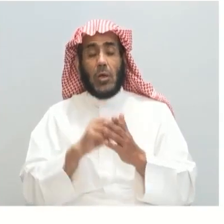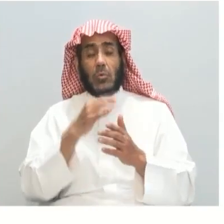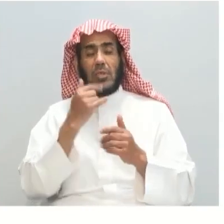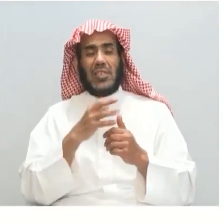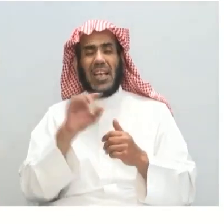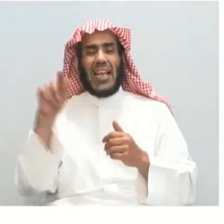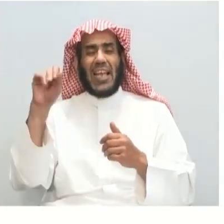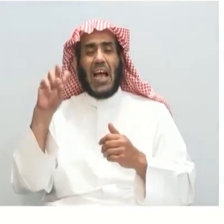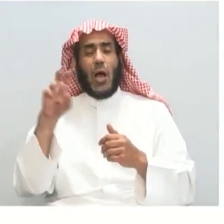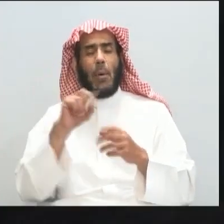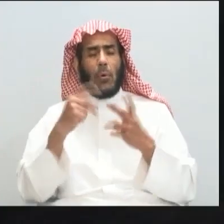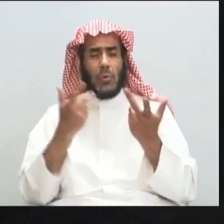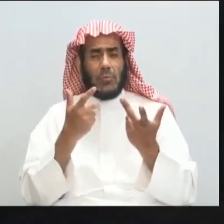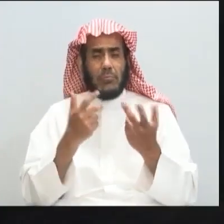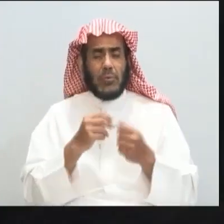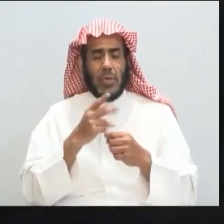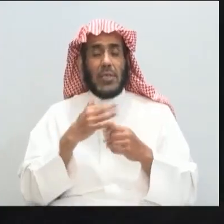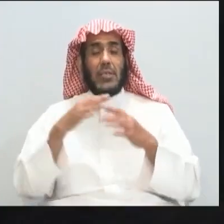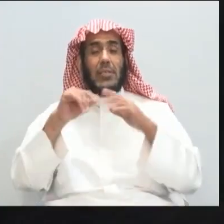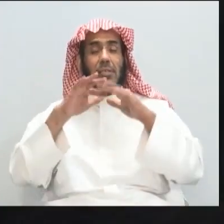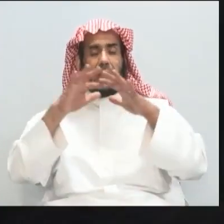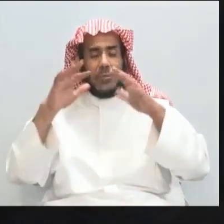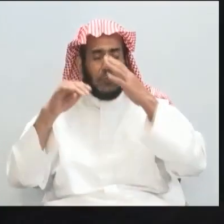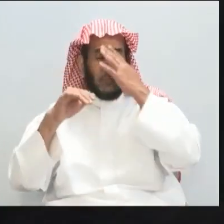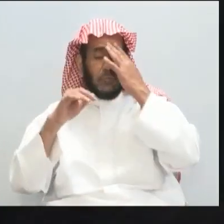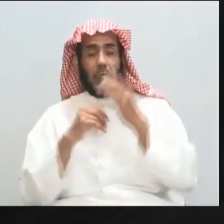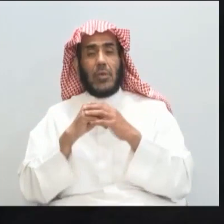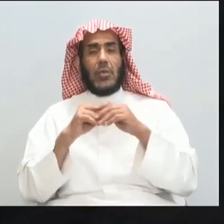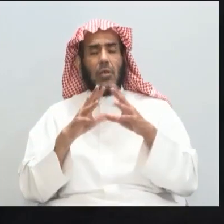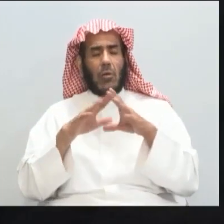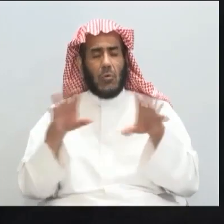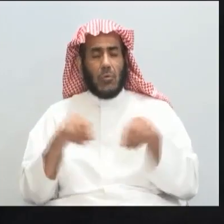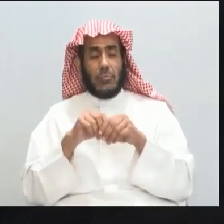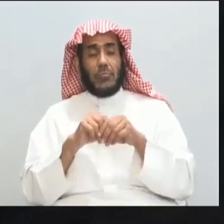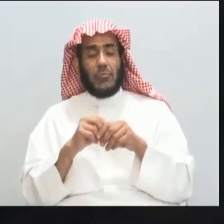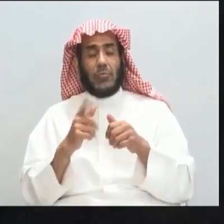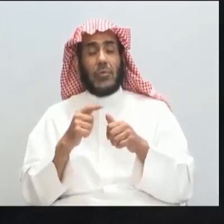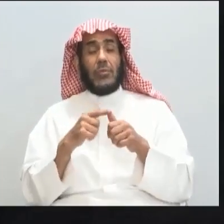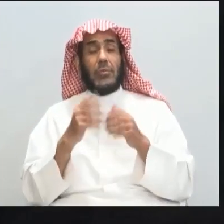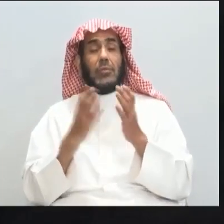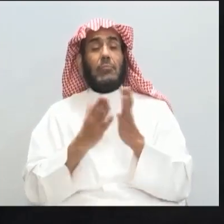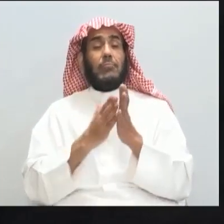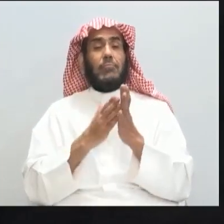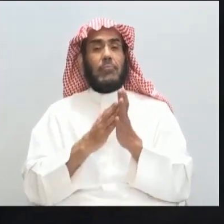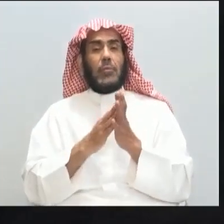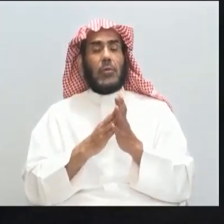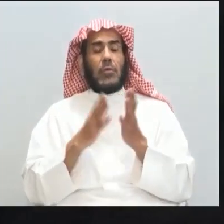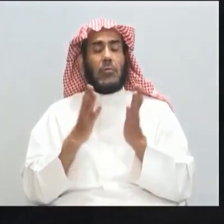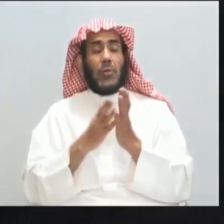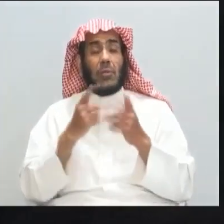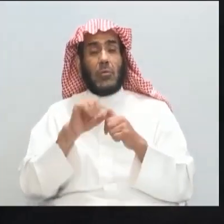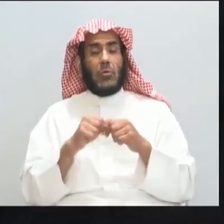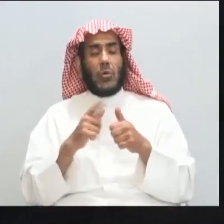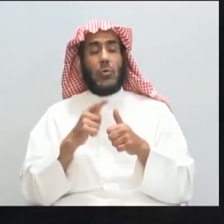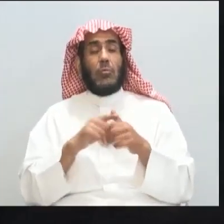المصد ليقه الطبع السماع طبعا نحن عرفنا ايضا في بدايه هذا الكتاب و بدايه هذه الوحده